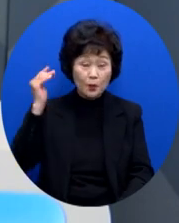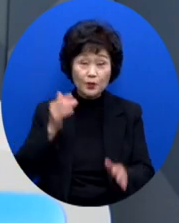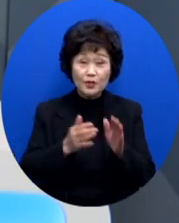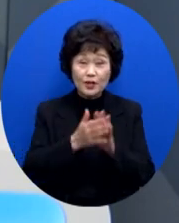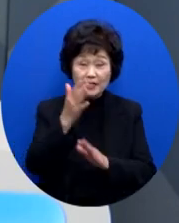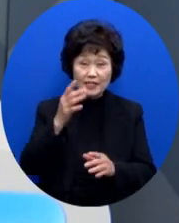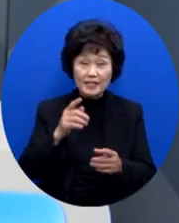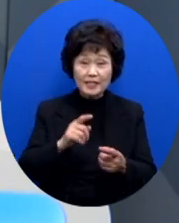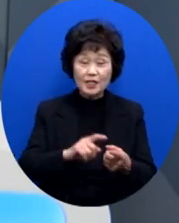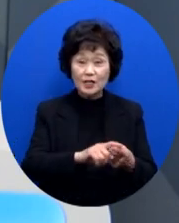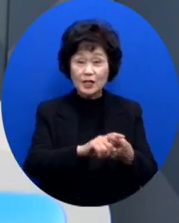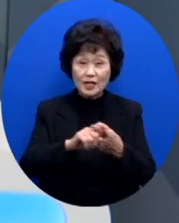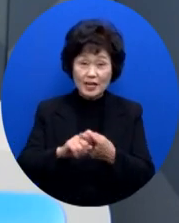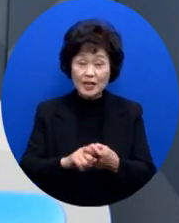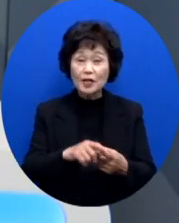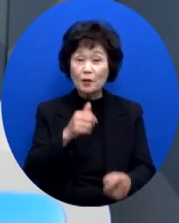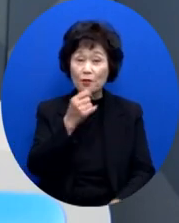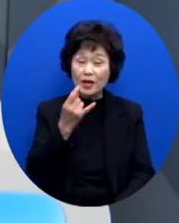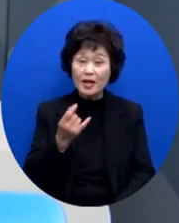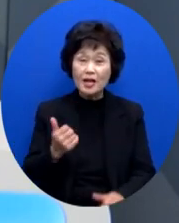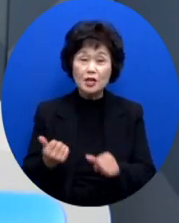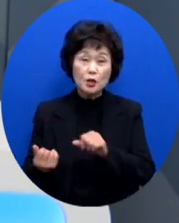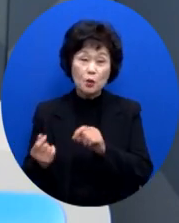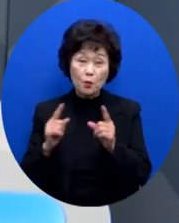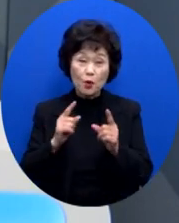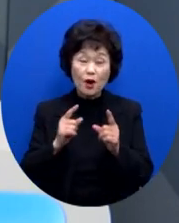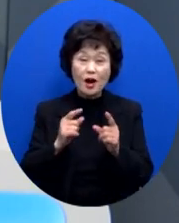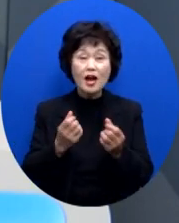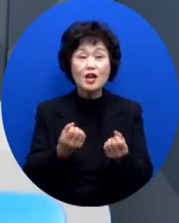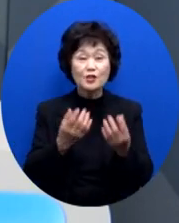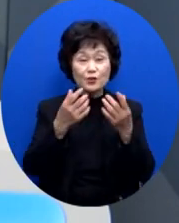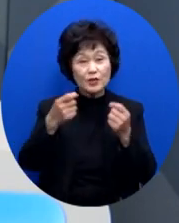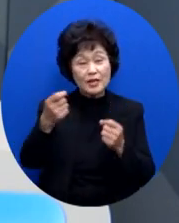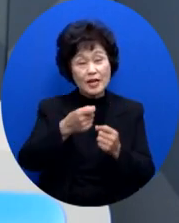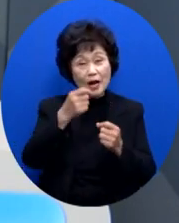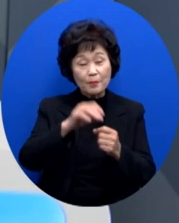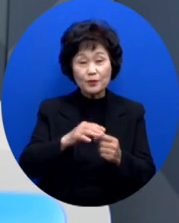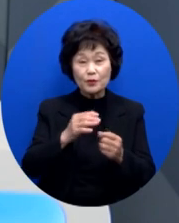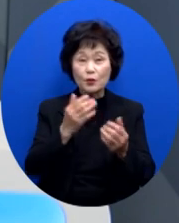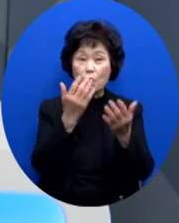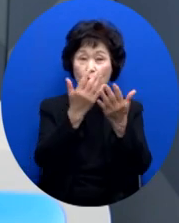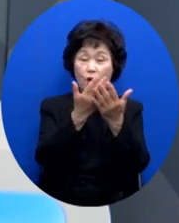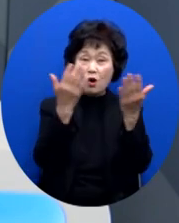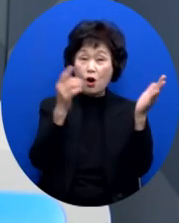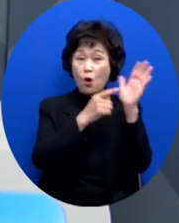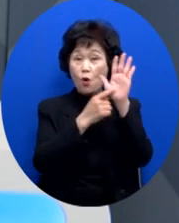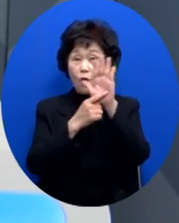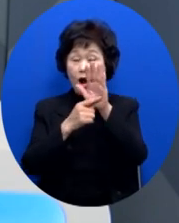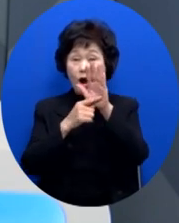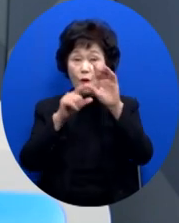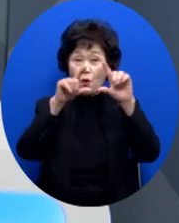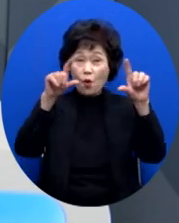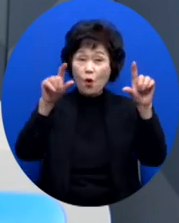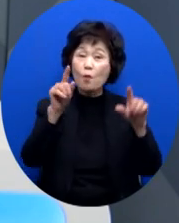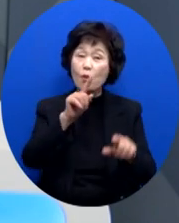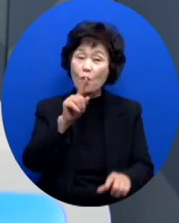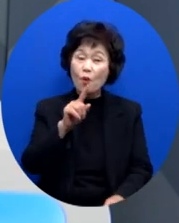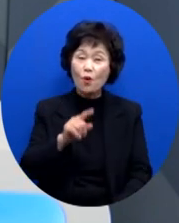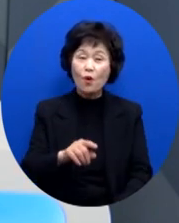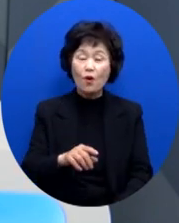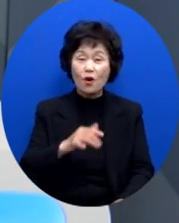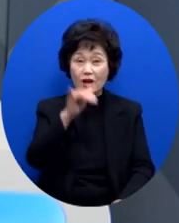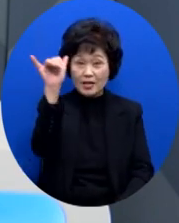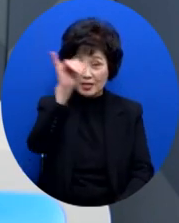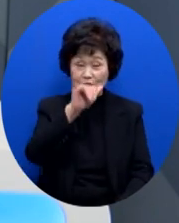기독교 총연합회에서는 네. 부활절을 앞두고 매년 거리에 배너를 설치한다고 들었습니다. 전국 최초로